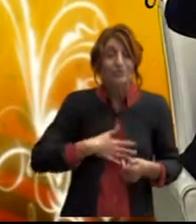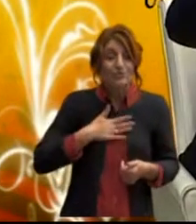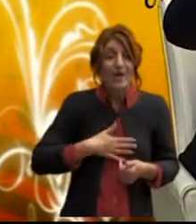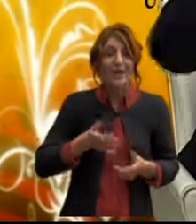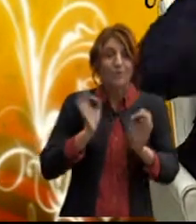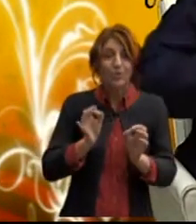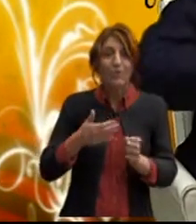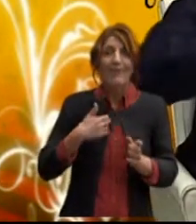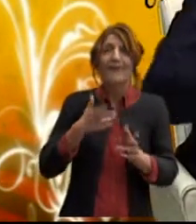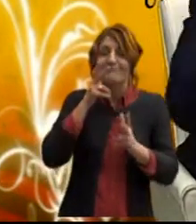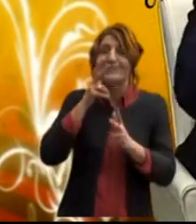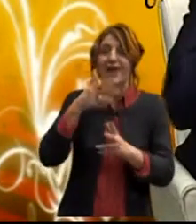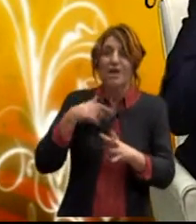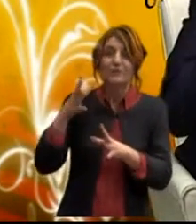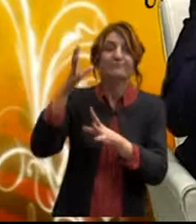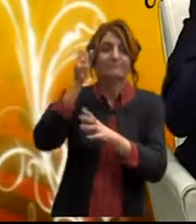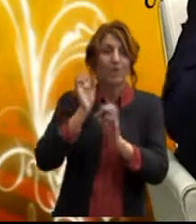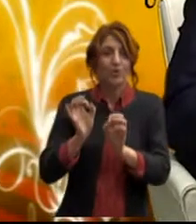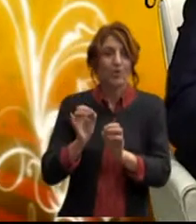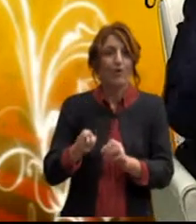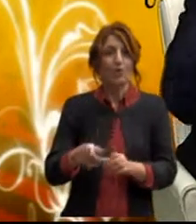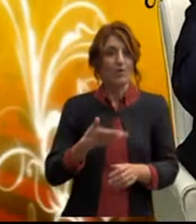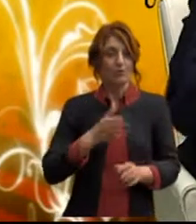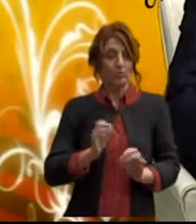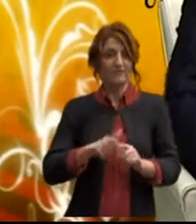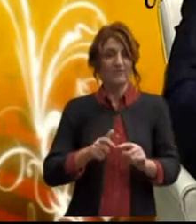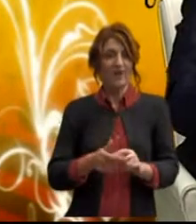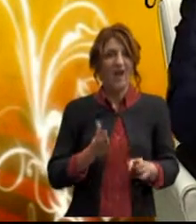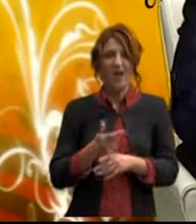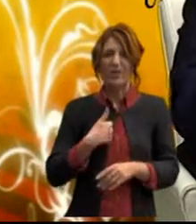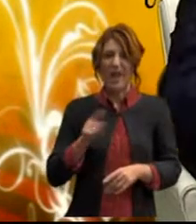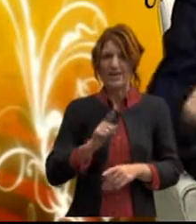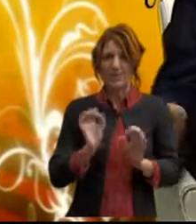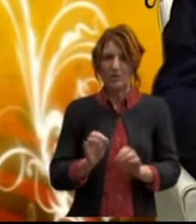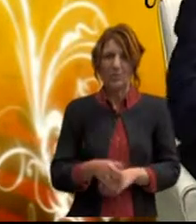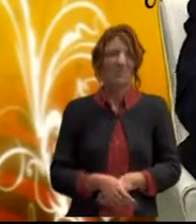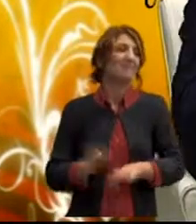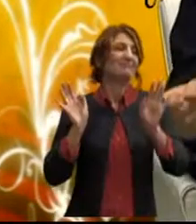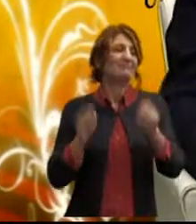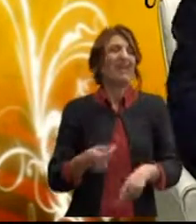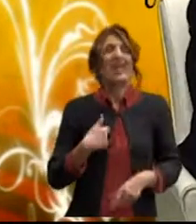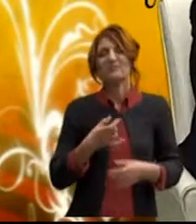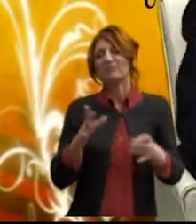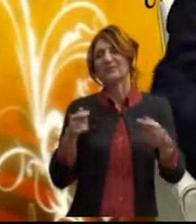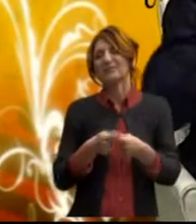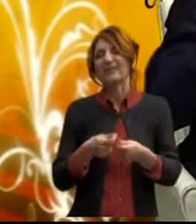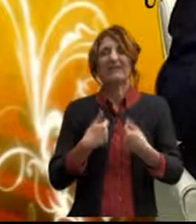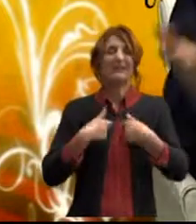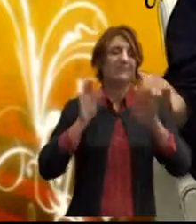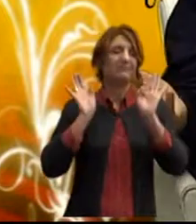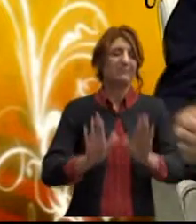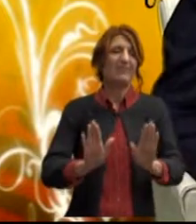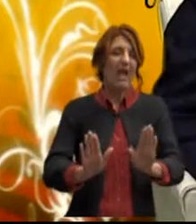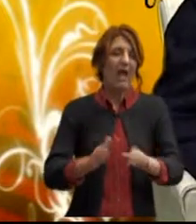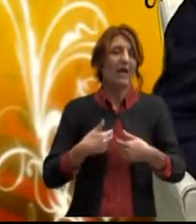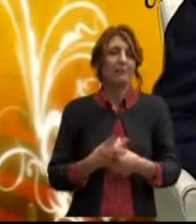težim dobroti, onda to mi već daje novu dimenziju. A ako nisam dovoljno dobar i kažem ja sam bez veze, suvišan, depresivan sam, e